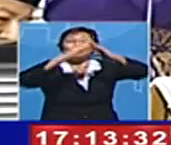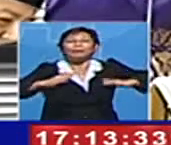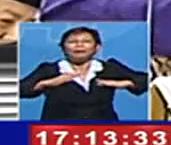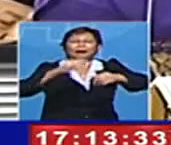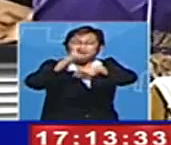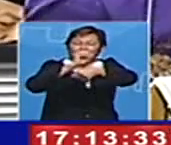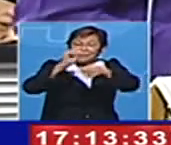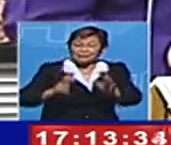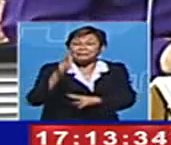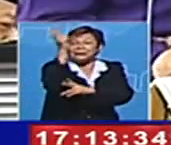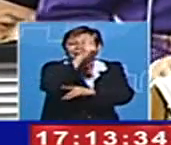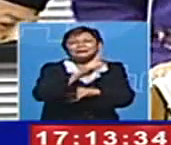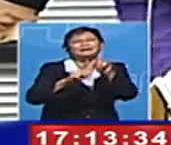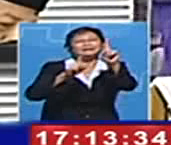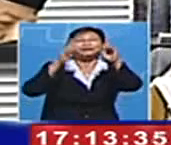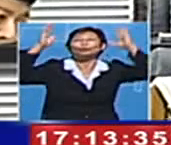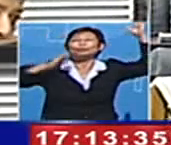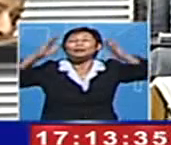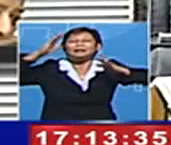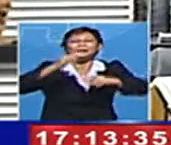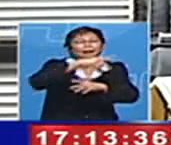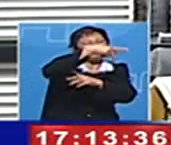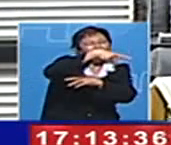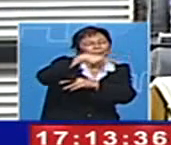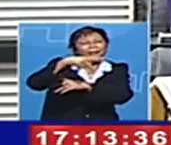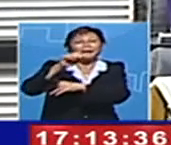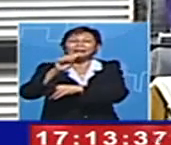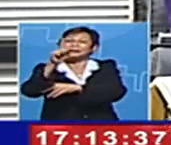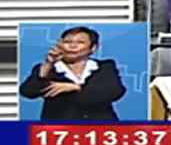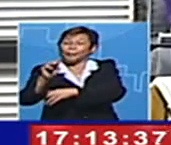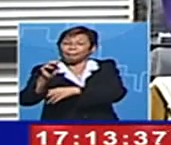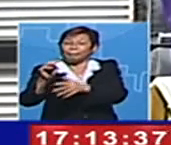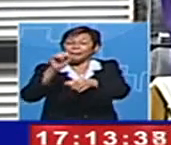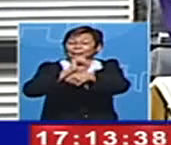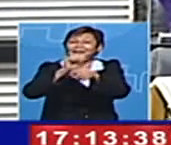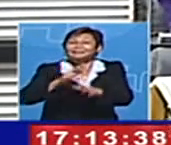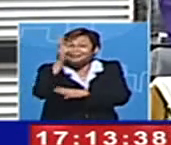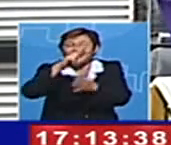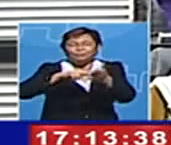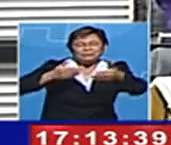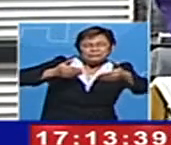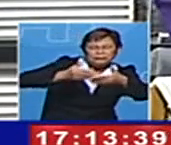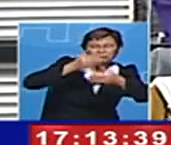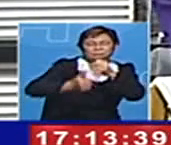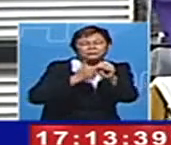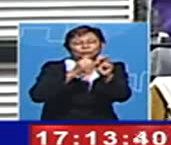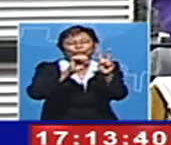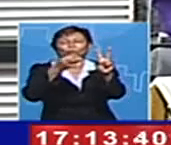penjawat awam S Malaysia atau ppa1m menjelang tahun